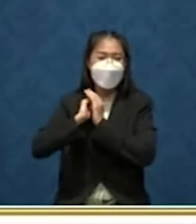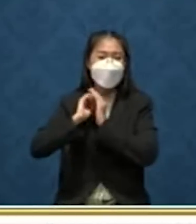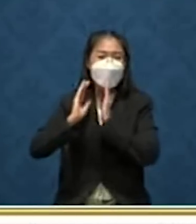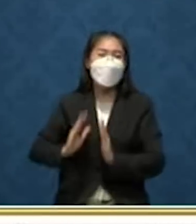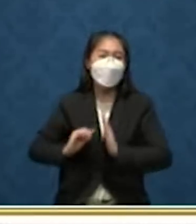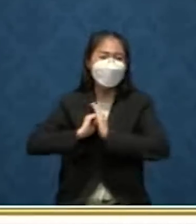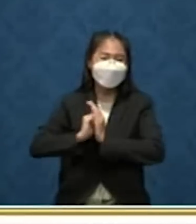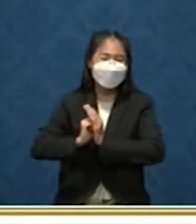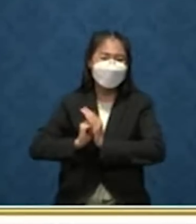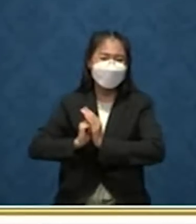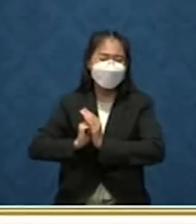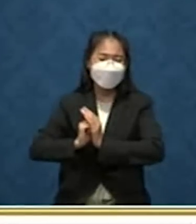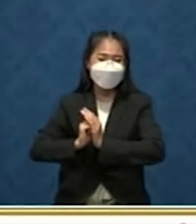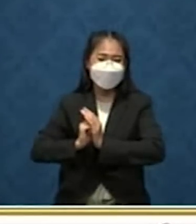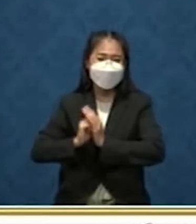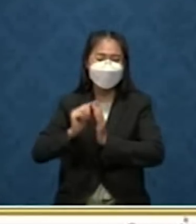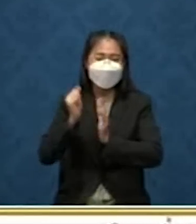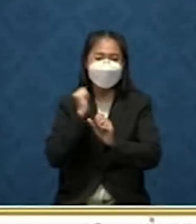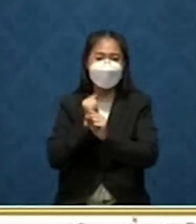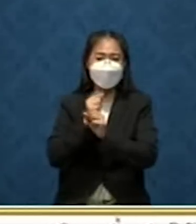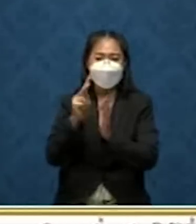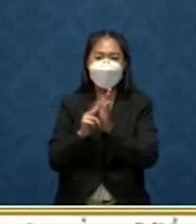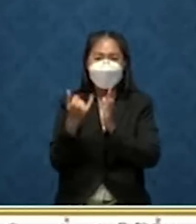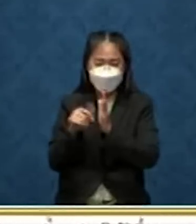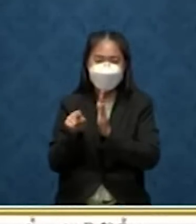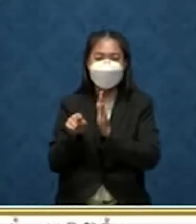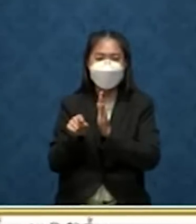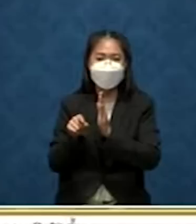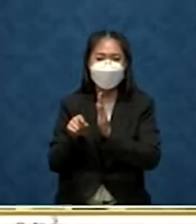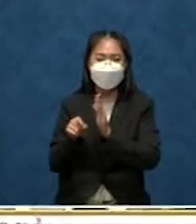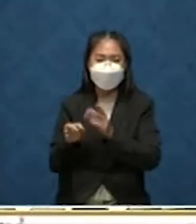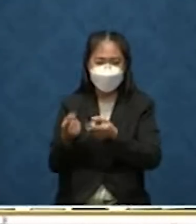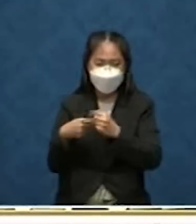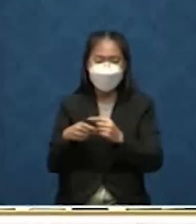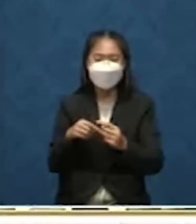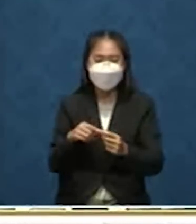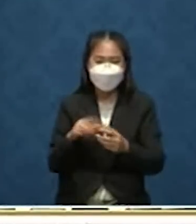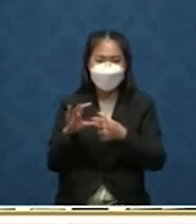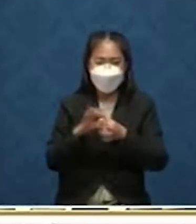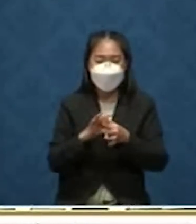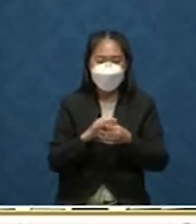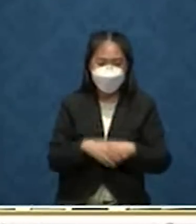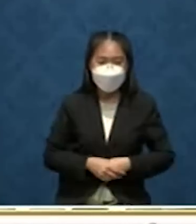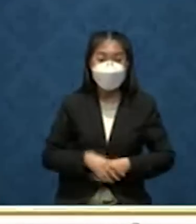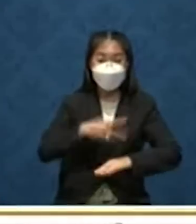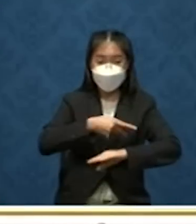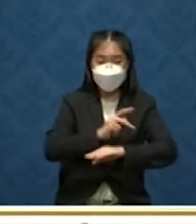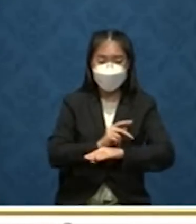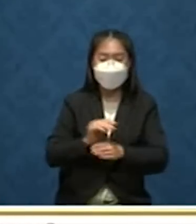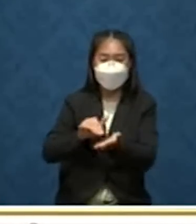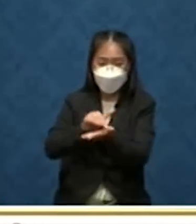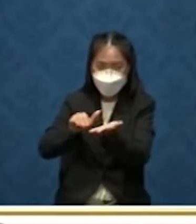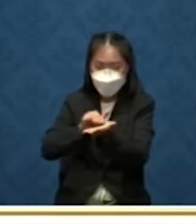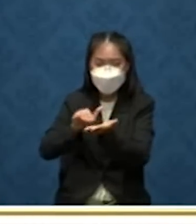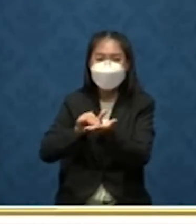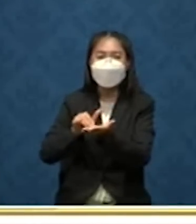ียวในการสนับสนุนกับท่าน ท่านรงสิสมัครับ pretขอนุญาตกระรุณ